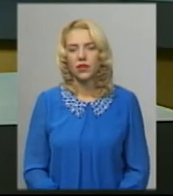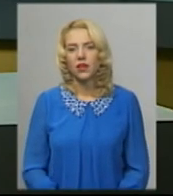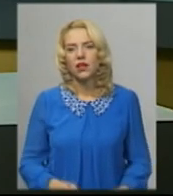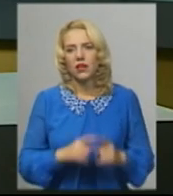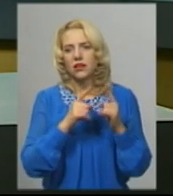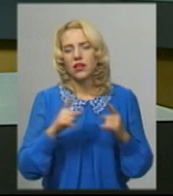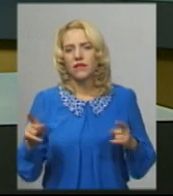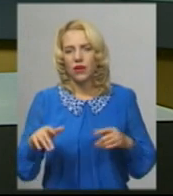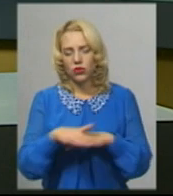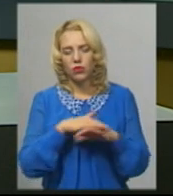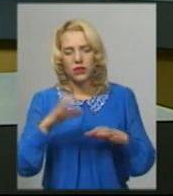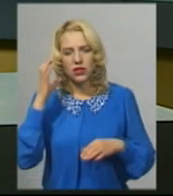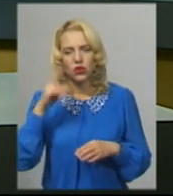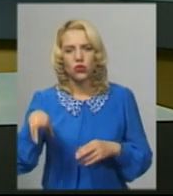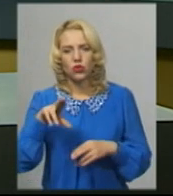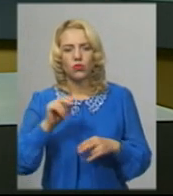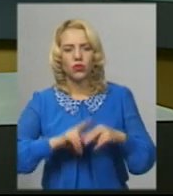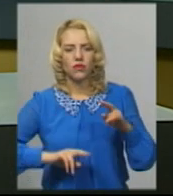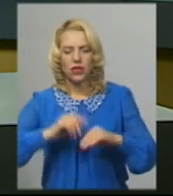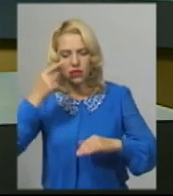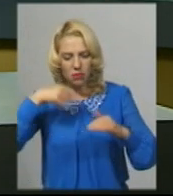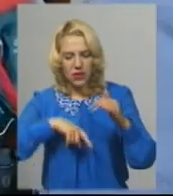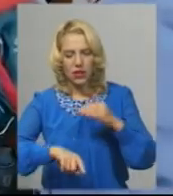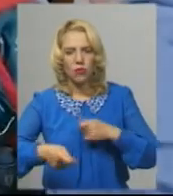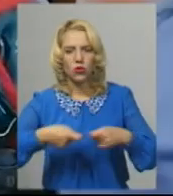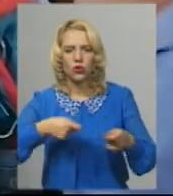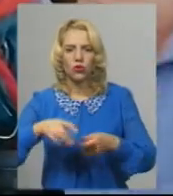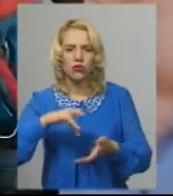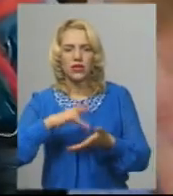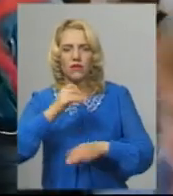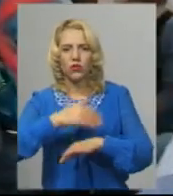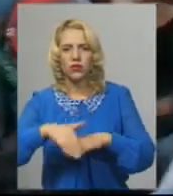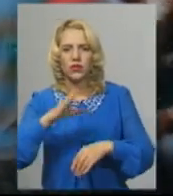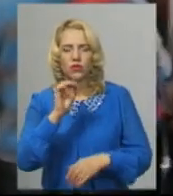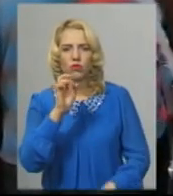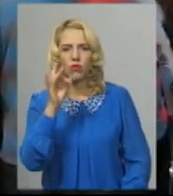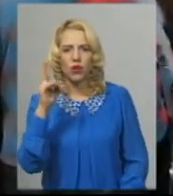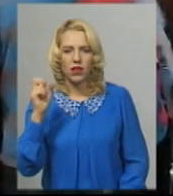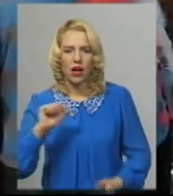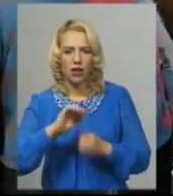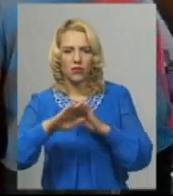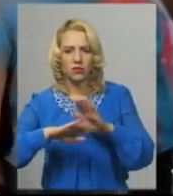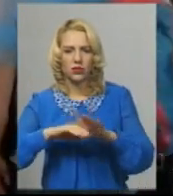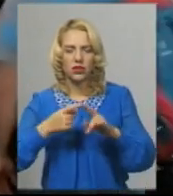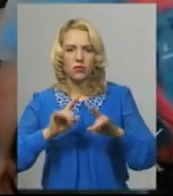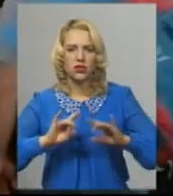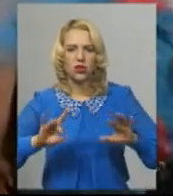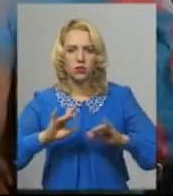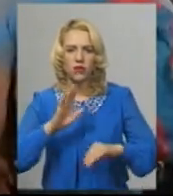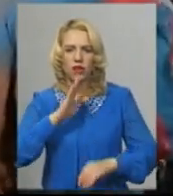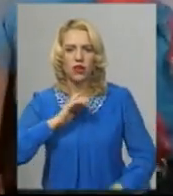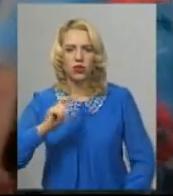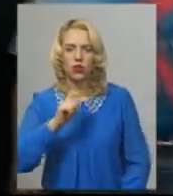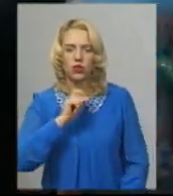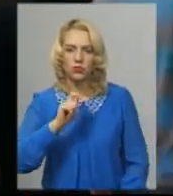Тривають громадські слухання щодо будівництва підземного торгового центру на вулиці Соборній у Кам'янці-Подільському. Про це розповіла наша кореспондентка